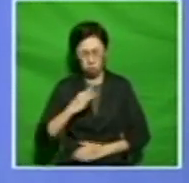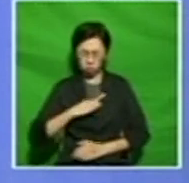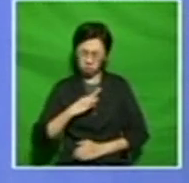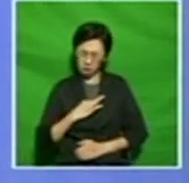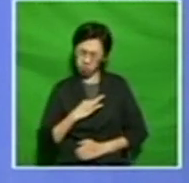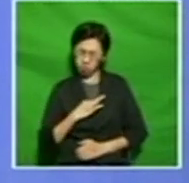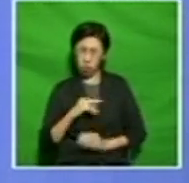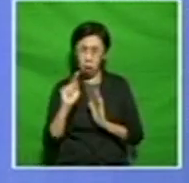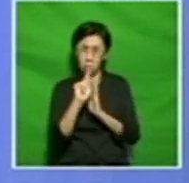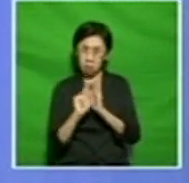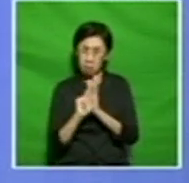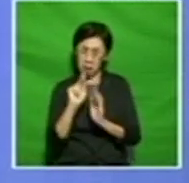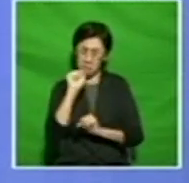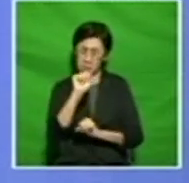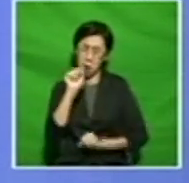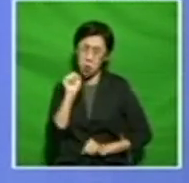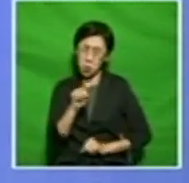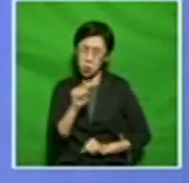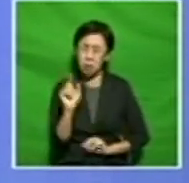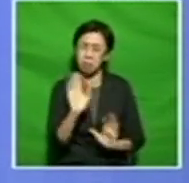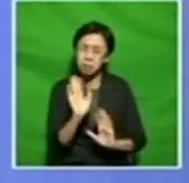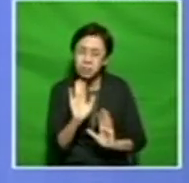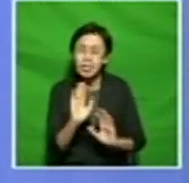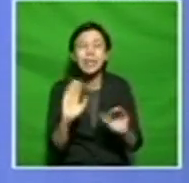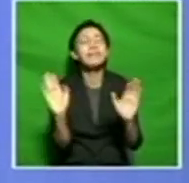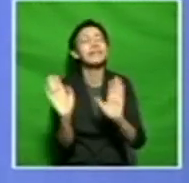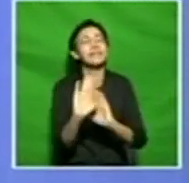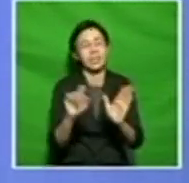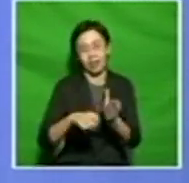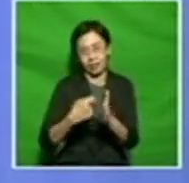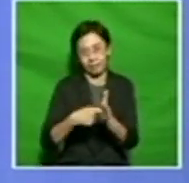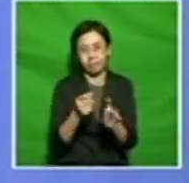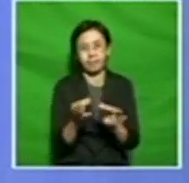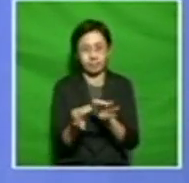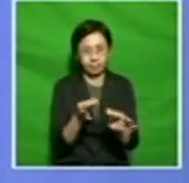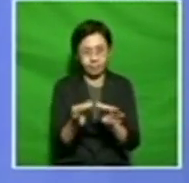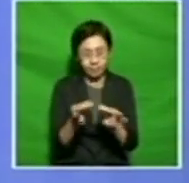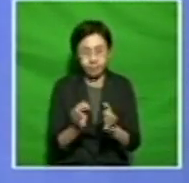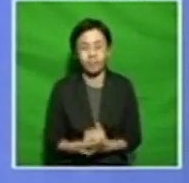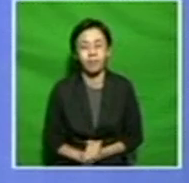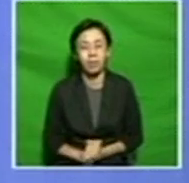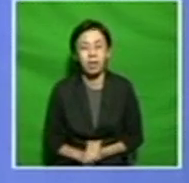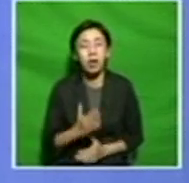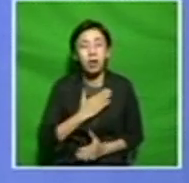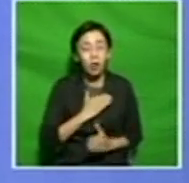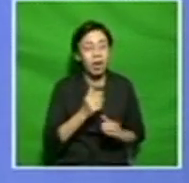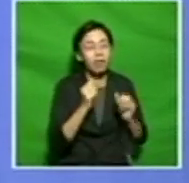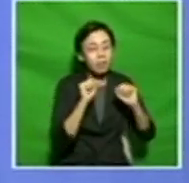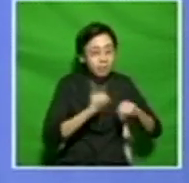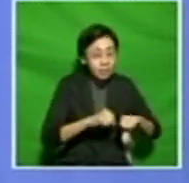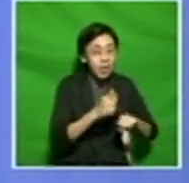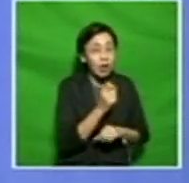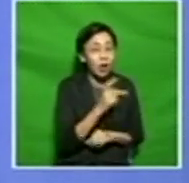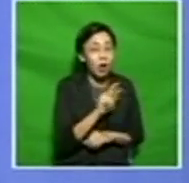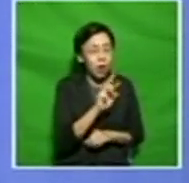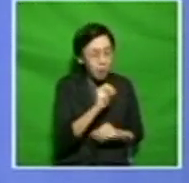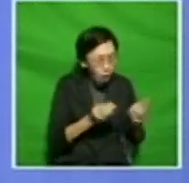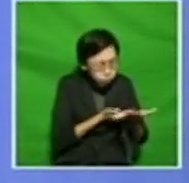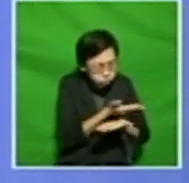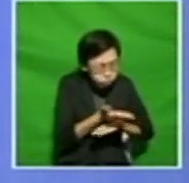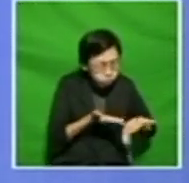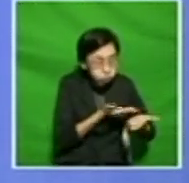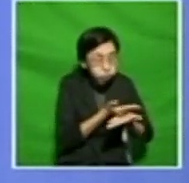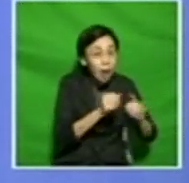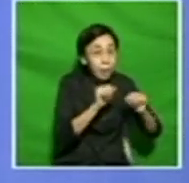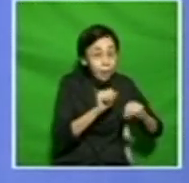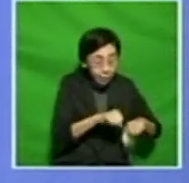จริงมันไม่ใช่อย่างนั้นหรอกครับเพราะเหตุว่าเราได้เตรียมการที่จะประกาศ